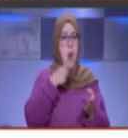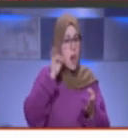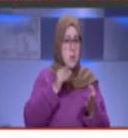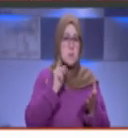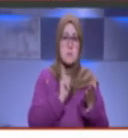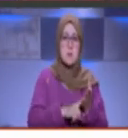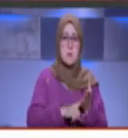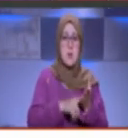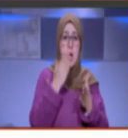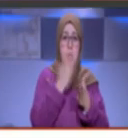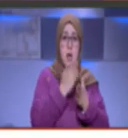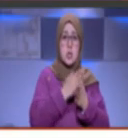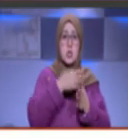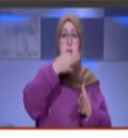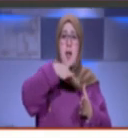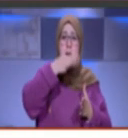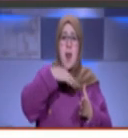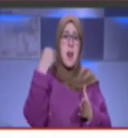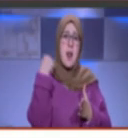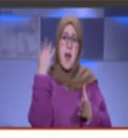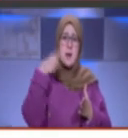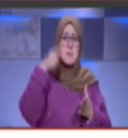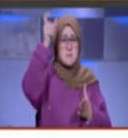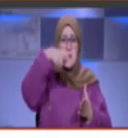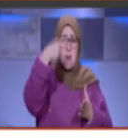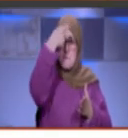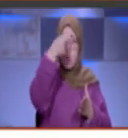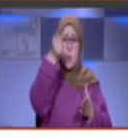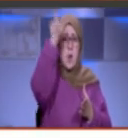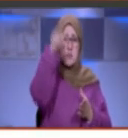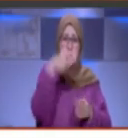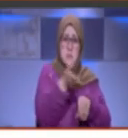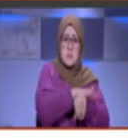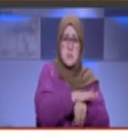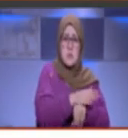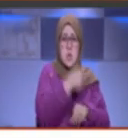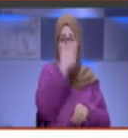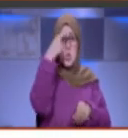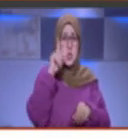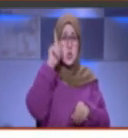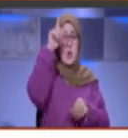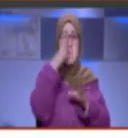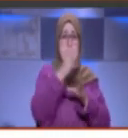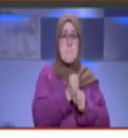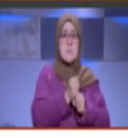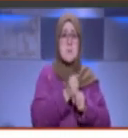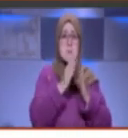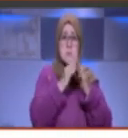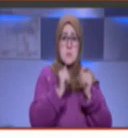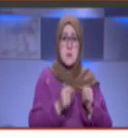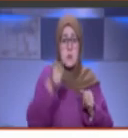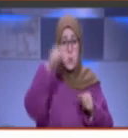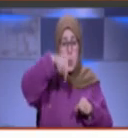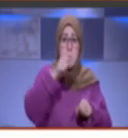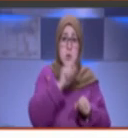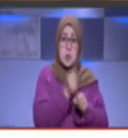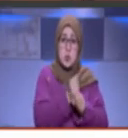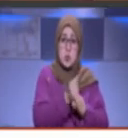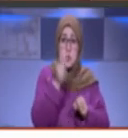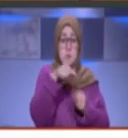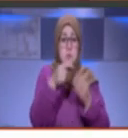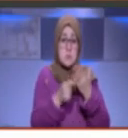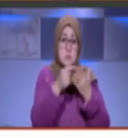خالص. التعامل عادي برضو، اللي فيه وقايه وفيه امان. كمان احنا طول ما احنا في وقت العمل في موضوع تطهير